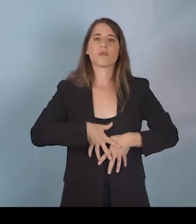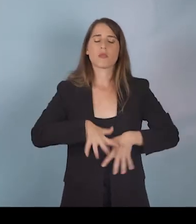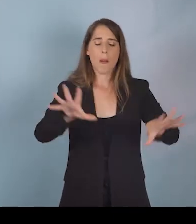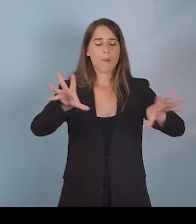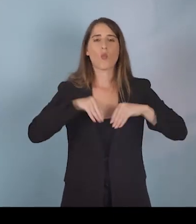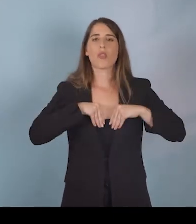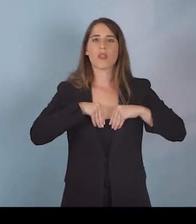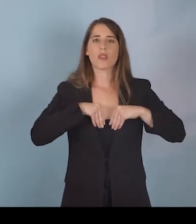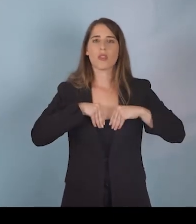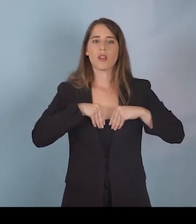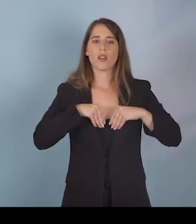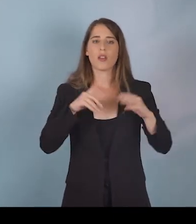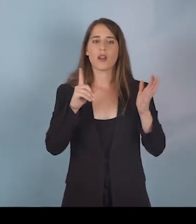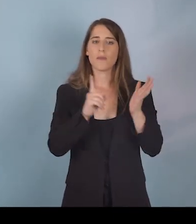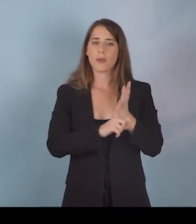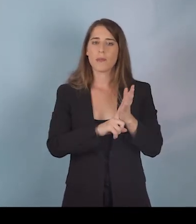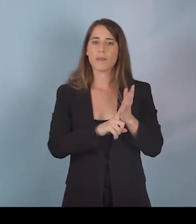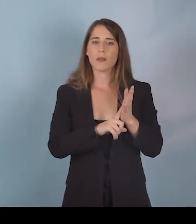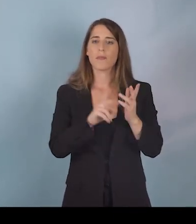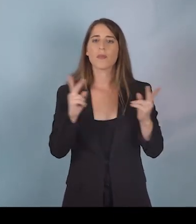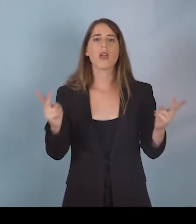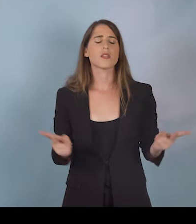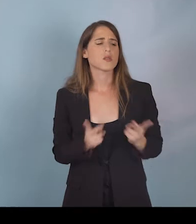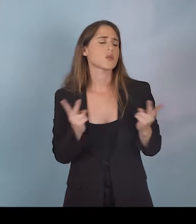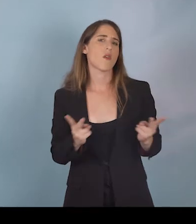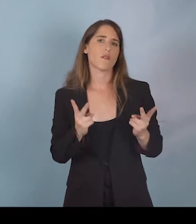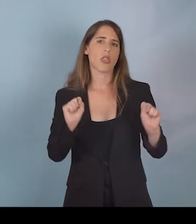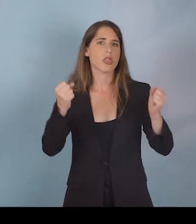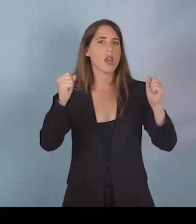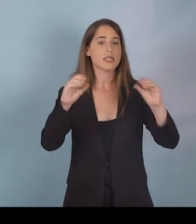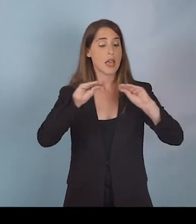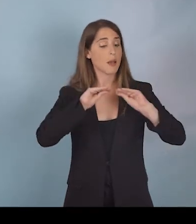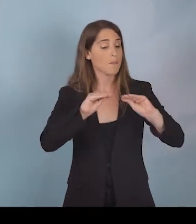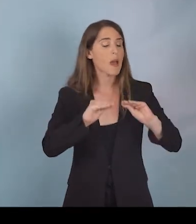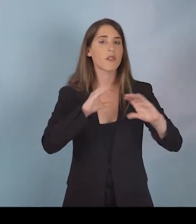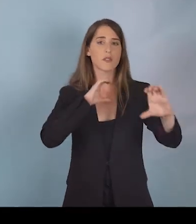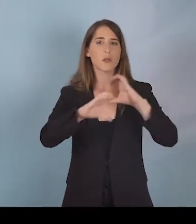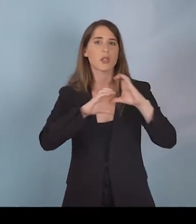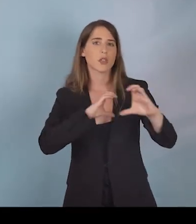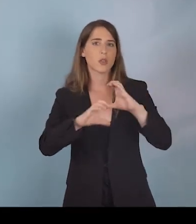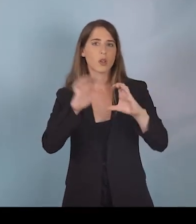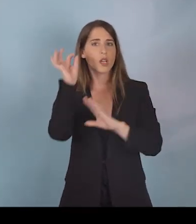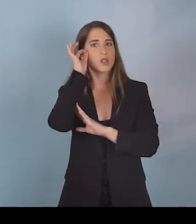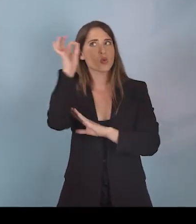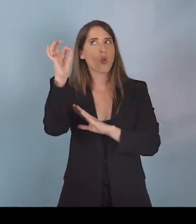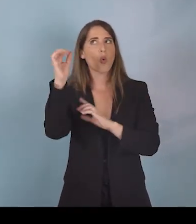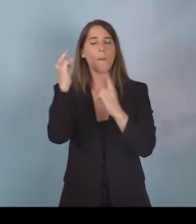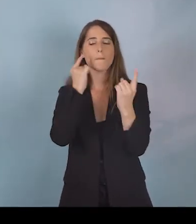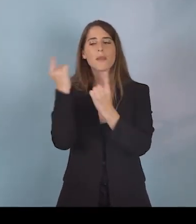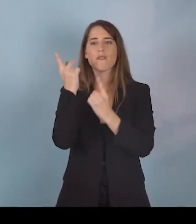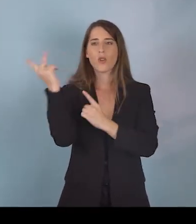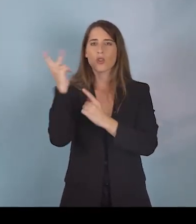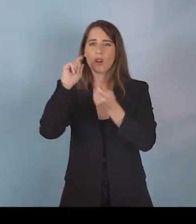θα το ενσωματώσει και θα το αποδεχθεί. Οπότε πρέπει να κάνουμε και πολύ πιο ήπιες δράσεις, soft δράσεις και επικοινωνιακές και